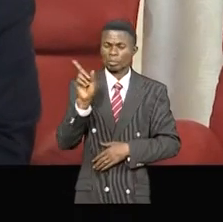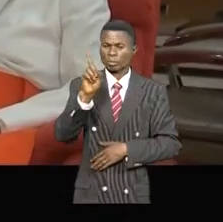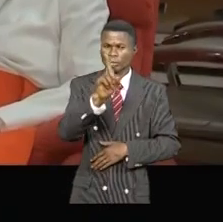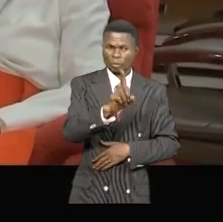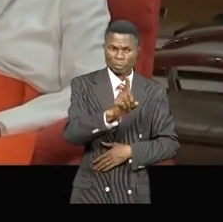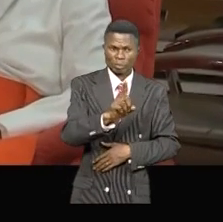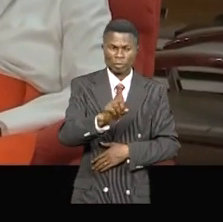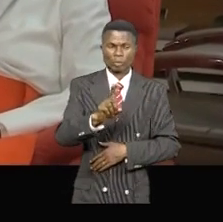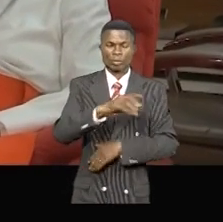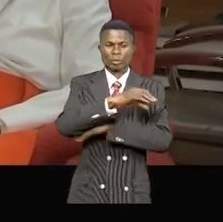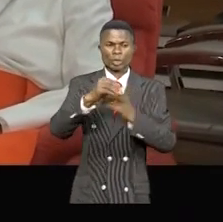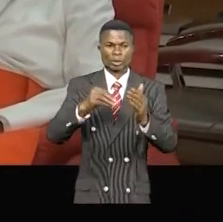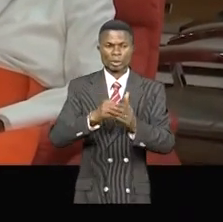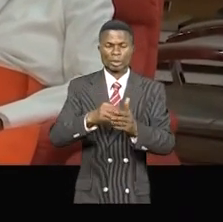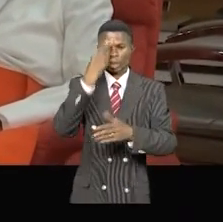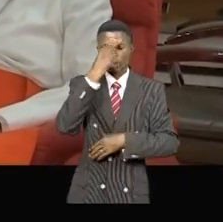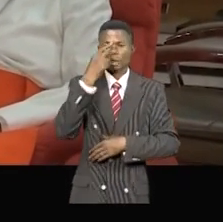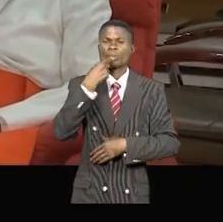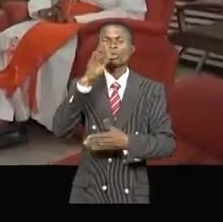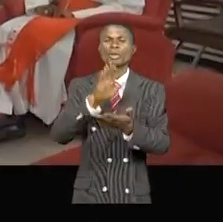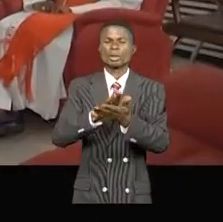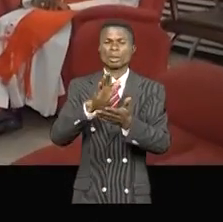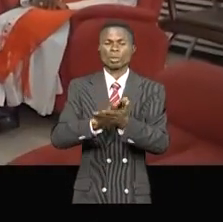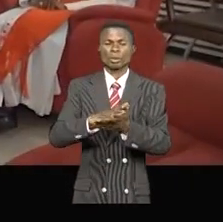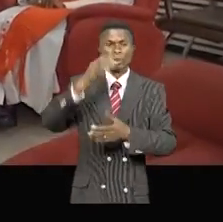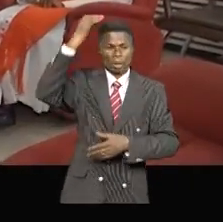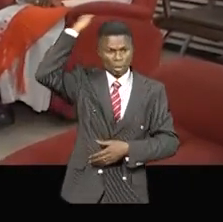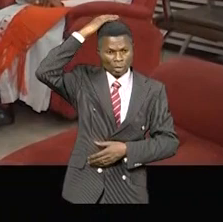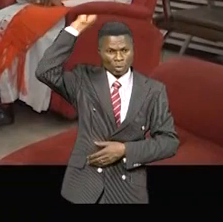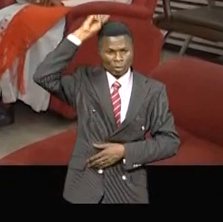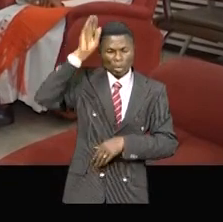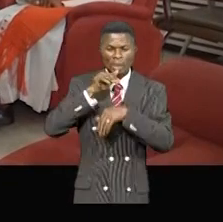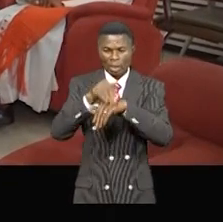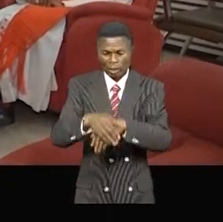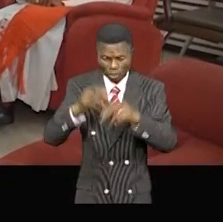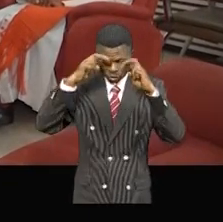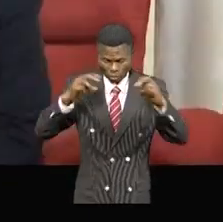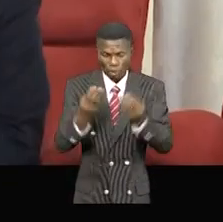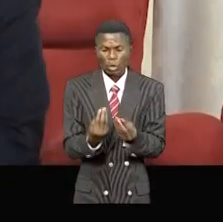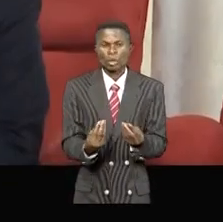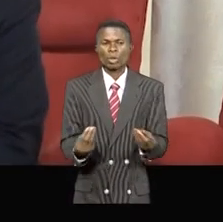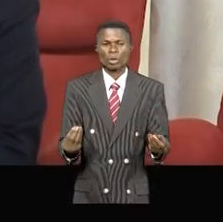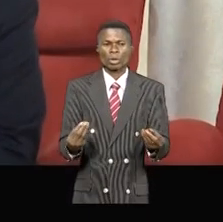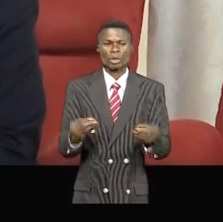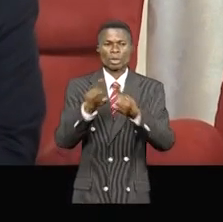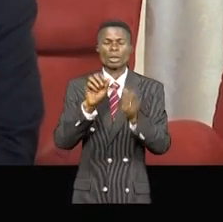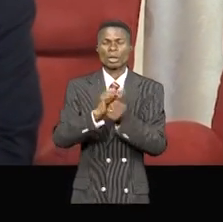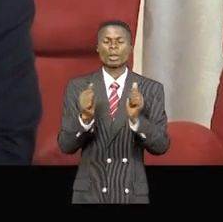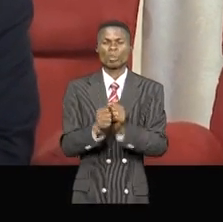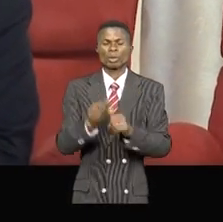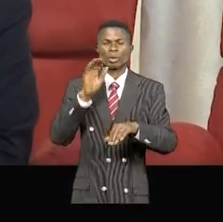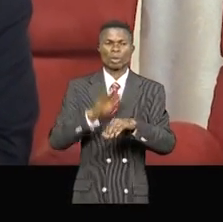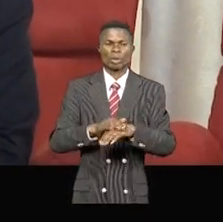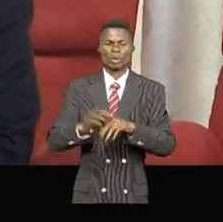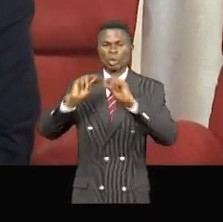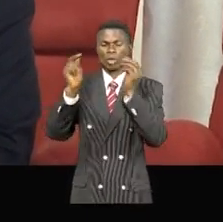centre catholique Lindongé remercier Fridolin Ambongo pour son implication dans la recherche des solutions dans les problèmes qu'avait connu son